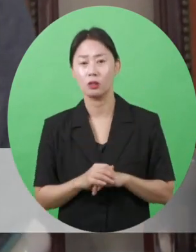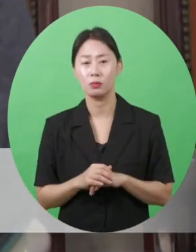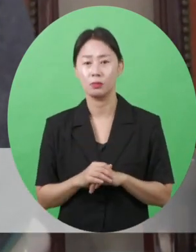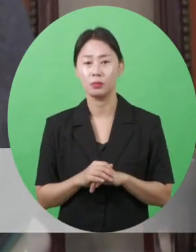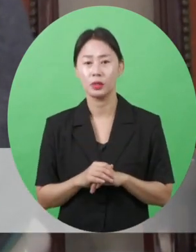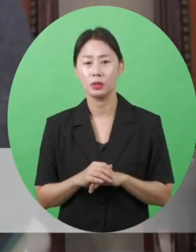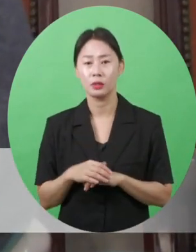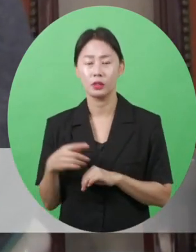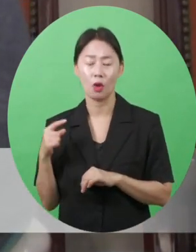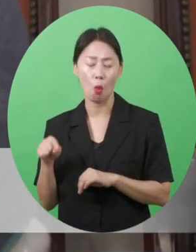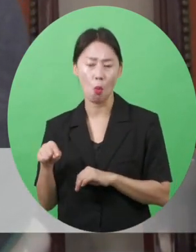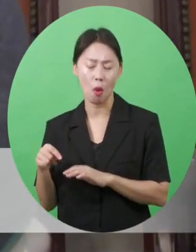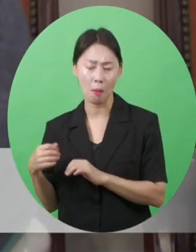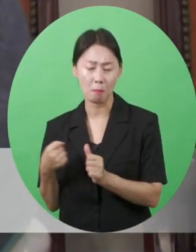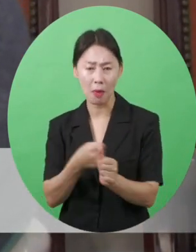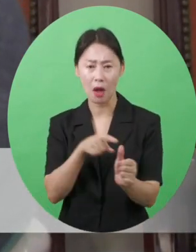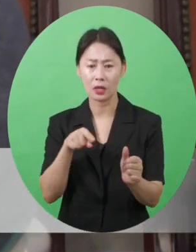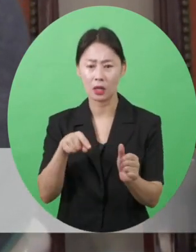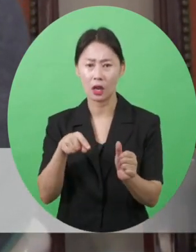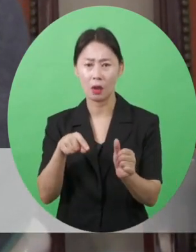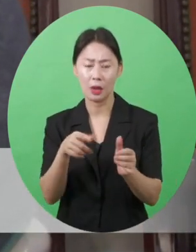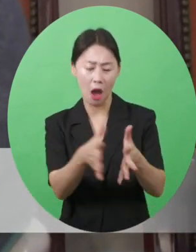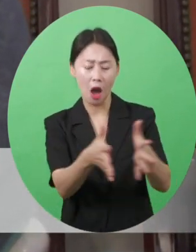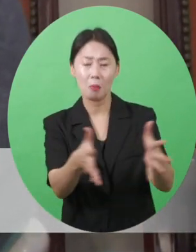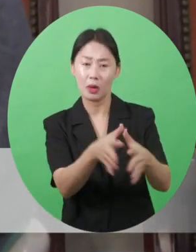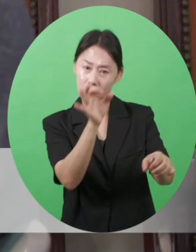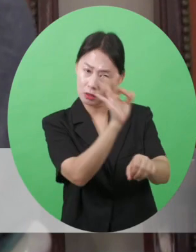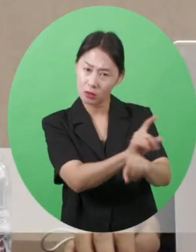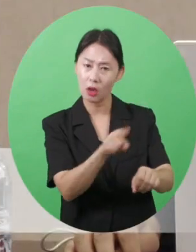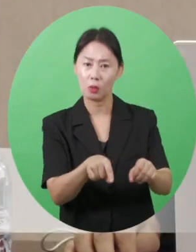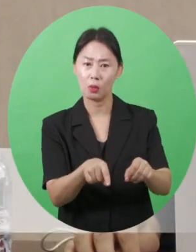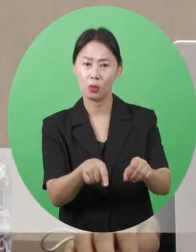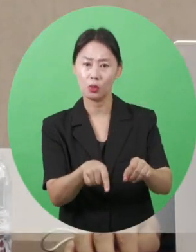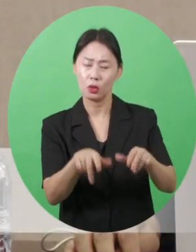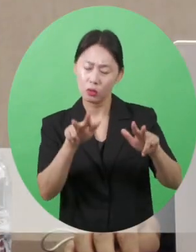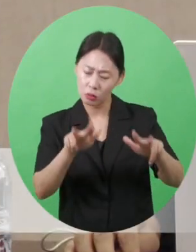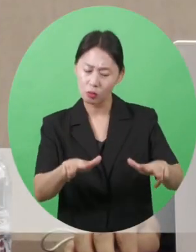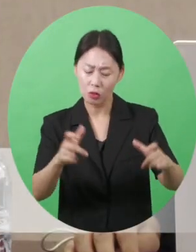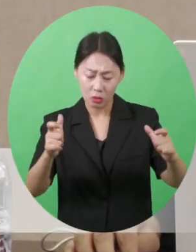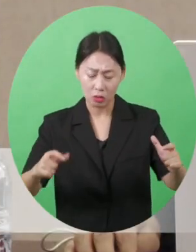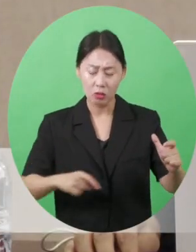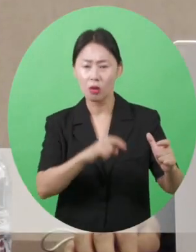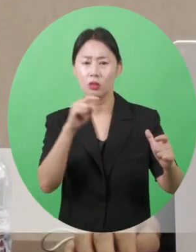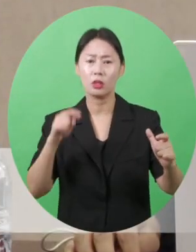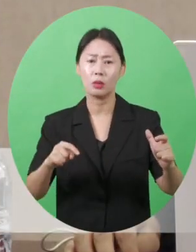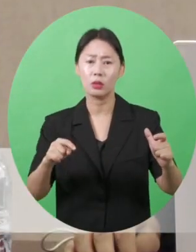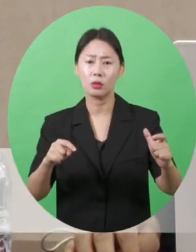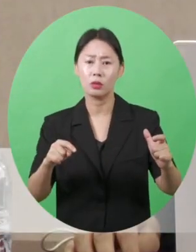공탁한 공탁금을 찾아서 아파트를 구입하고 해서 지금 지역사회에 잘